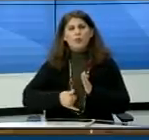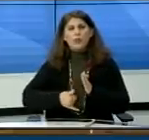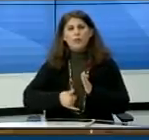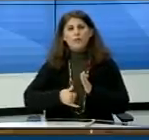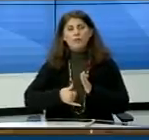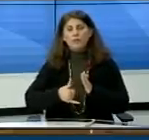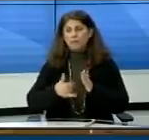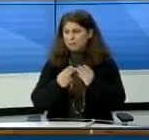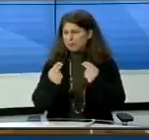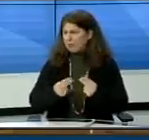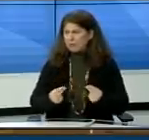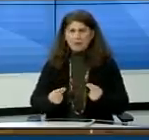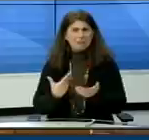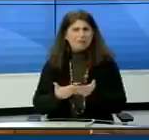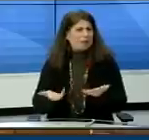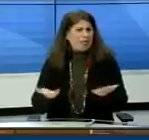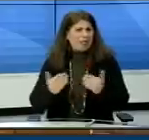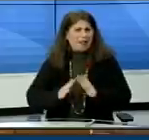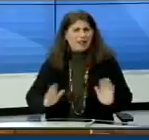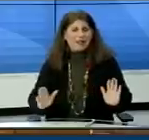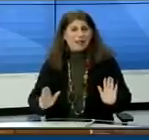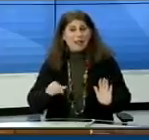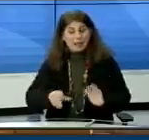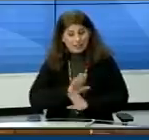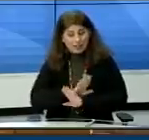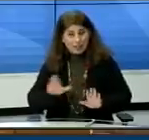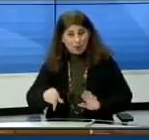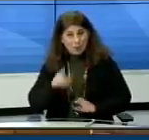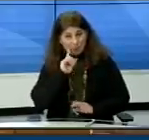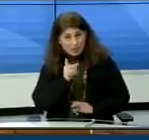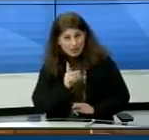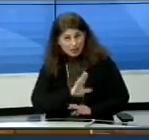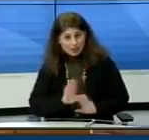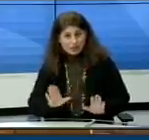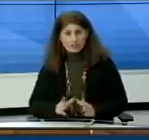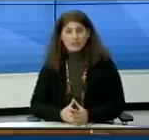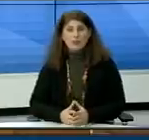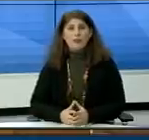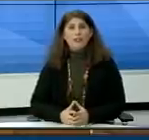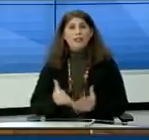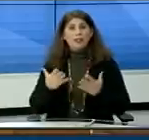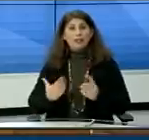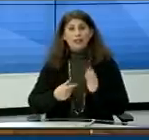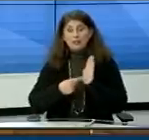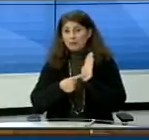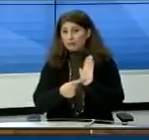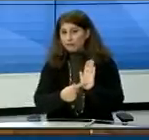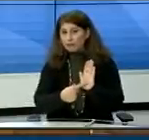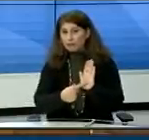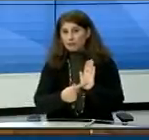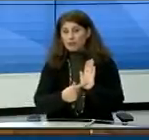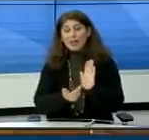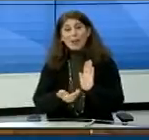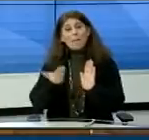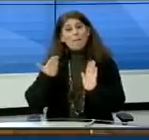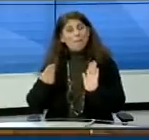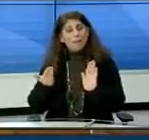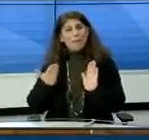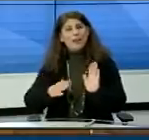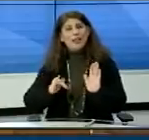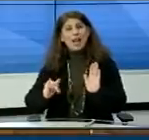αντίκρισμα. Και αυτό, και κλείνω με αυτή την παρατήρηση, είχε αποτυπωθεί πριν